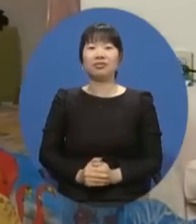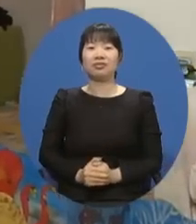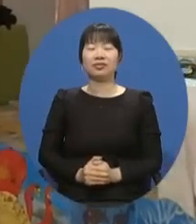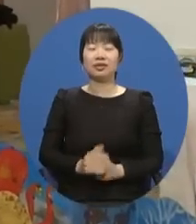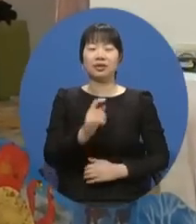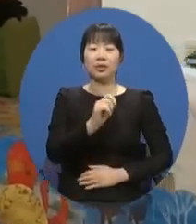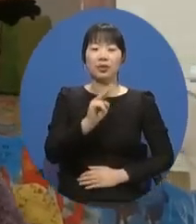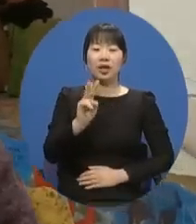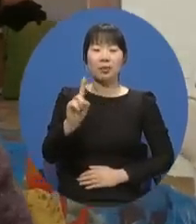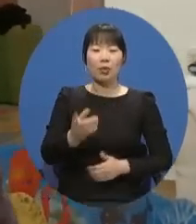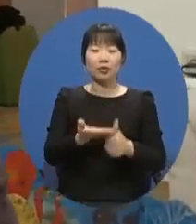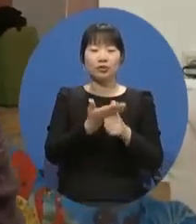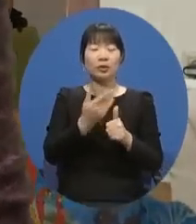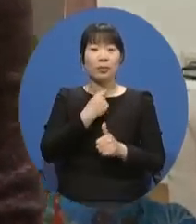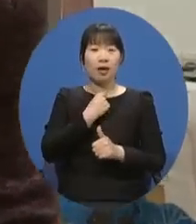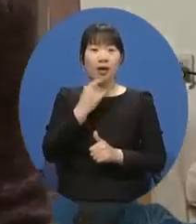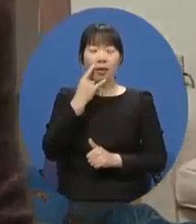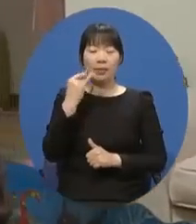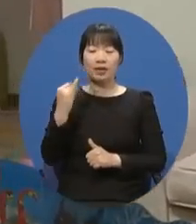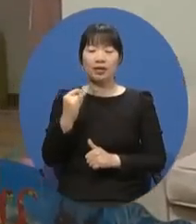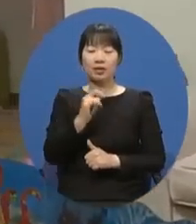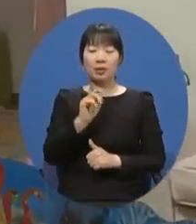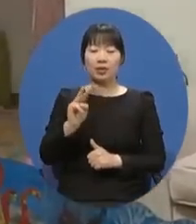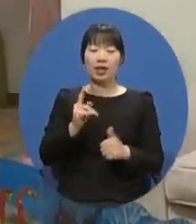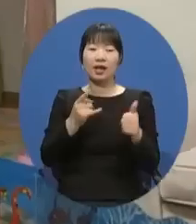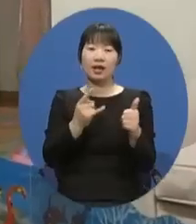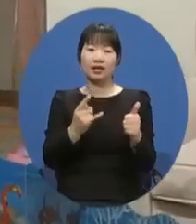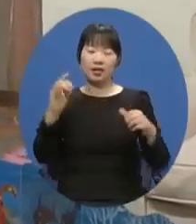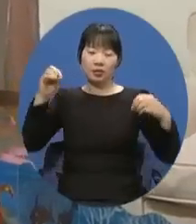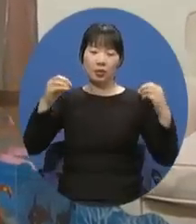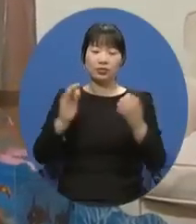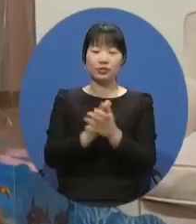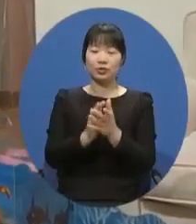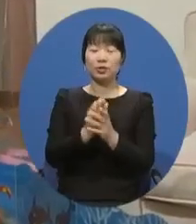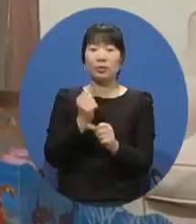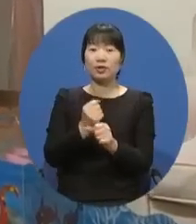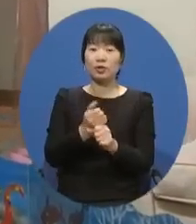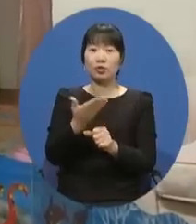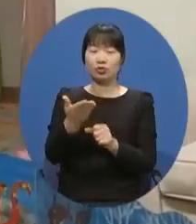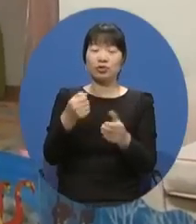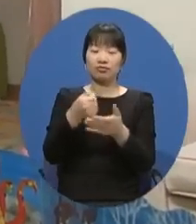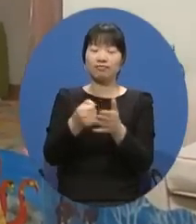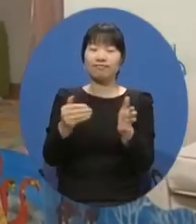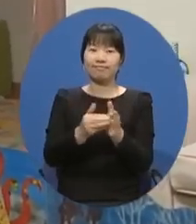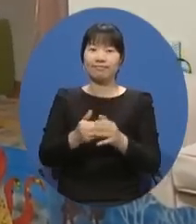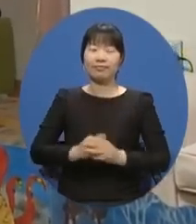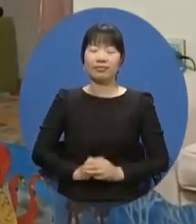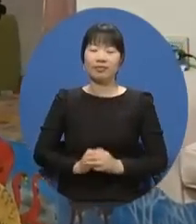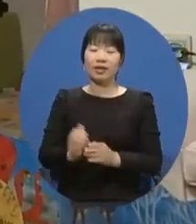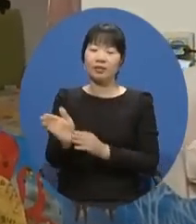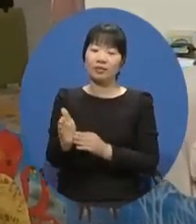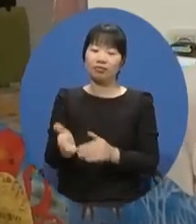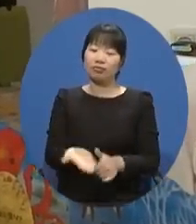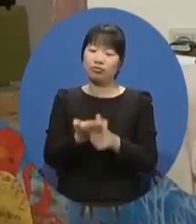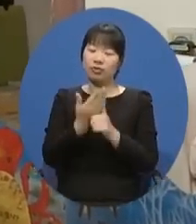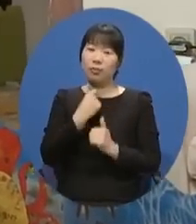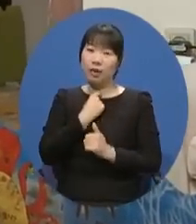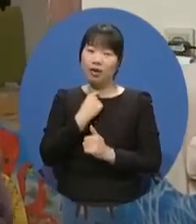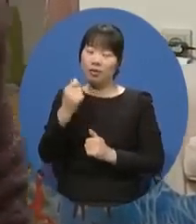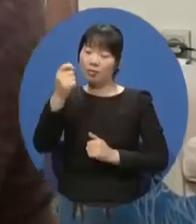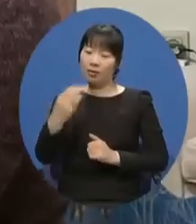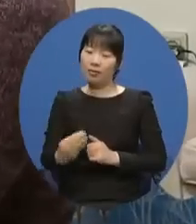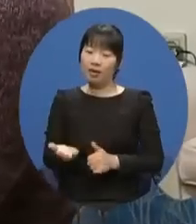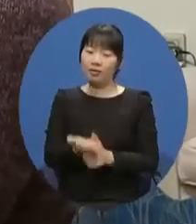고야 뭐 키우고 싶어? 그래서 엄마는 고야에게 동물 친구를 만들어주기로 했는데요. 물고기 키우고 싶어? 몇